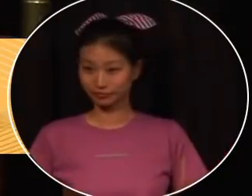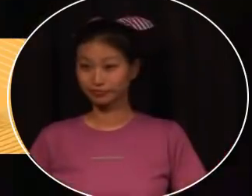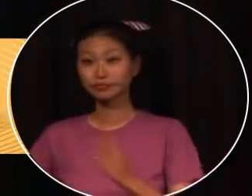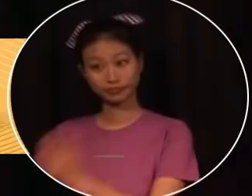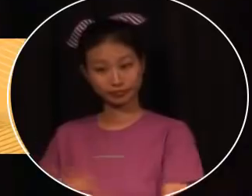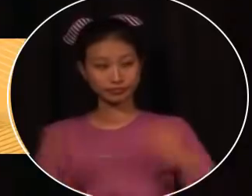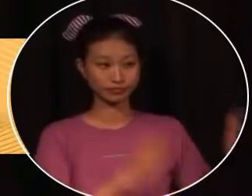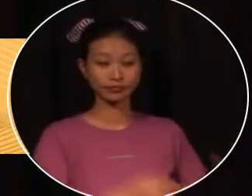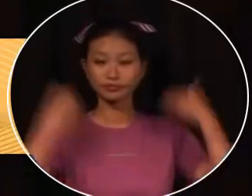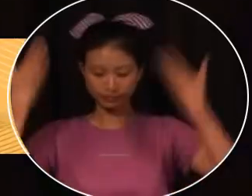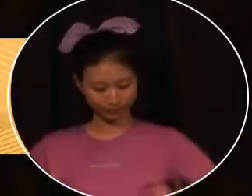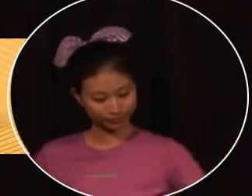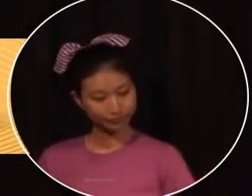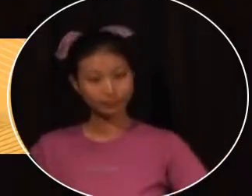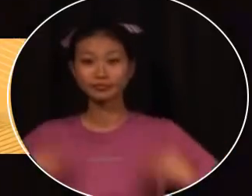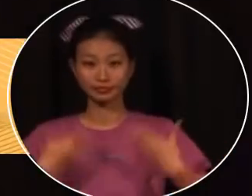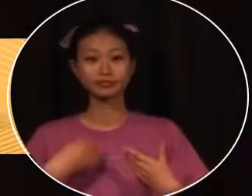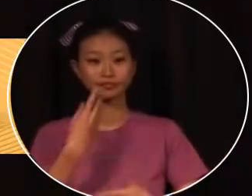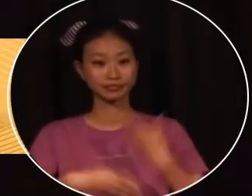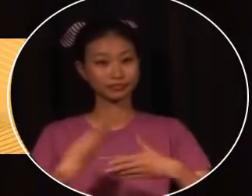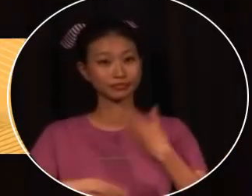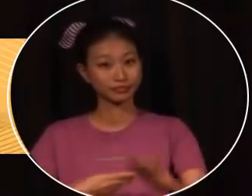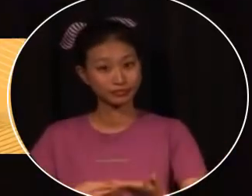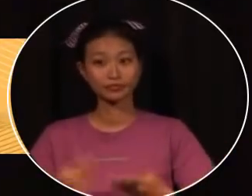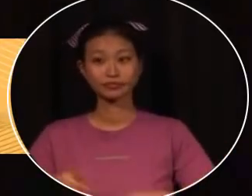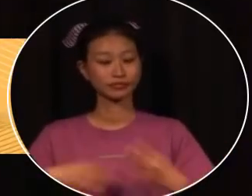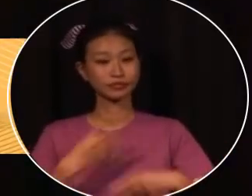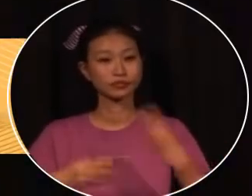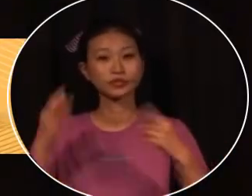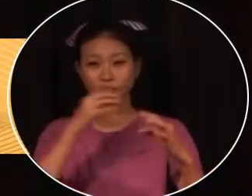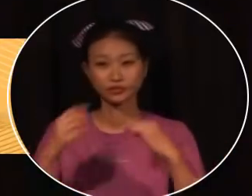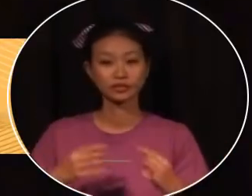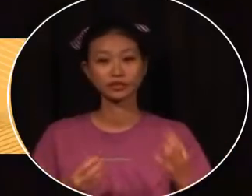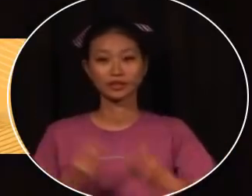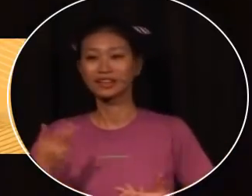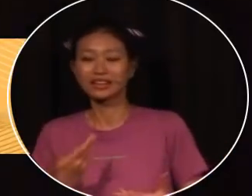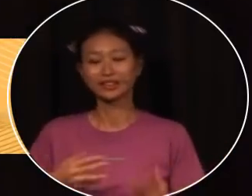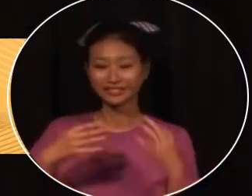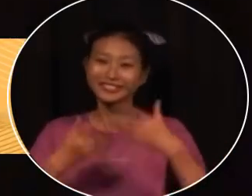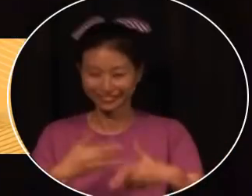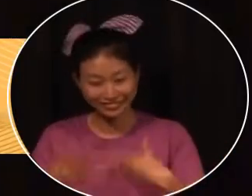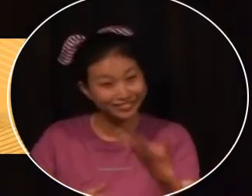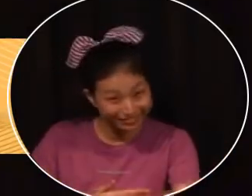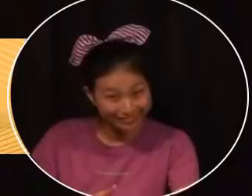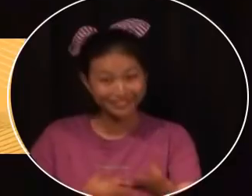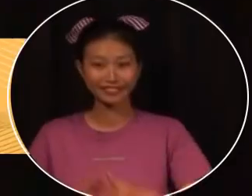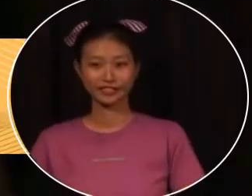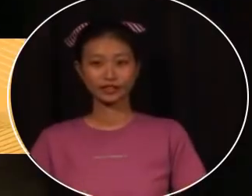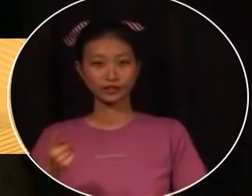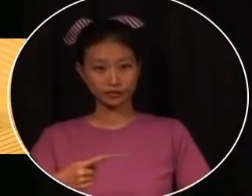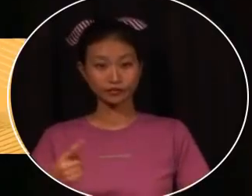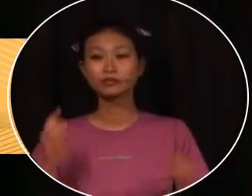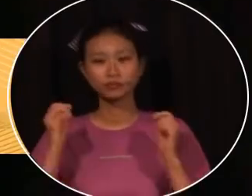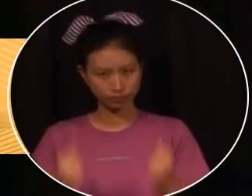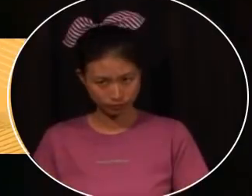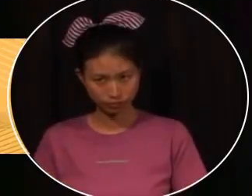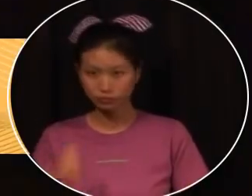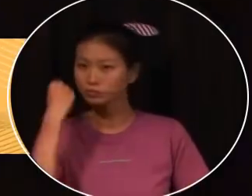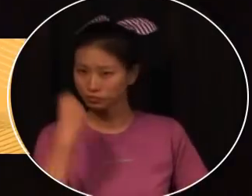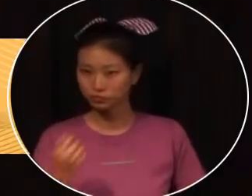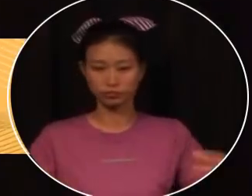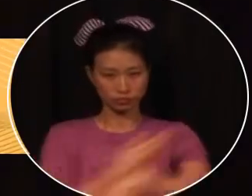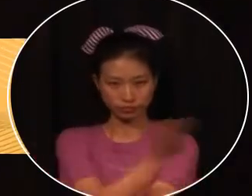么呢？今天你洗碗，这也是我非常热爱的巴菲特讲的，他原本是讲英文 you洗碗